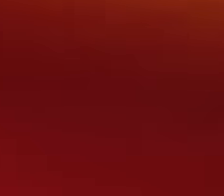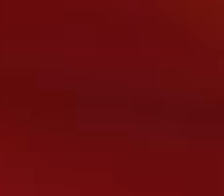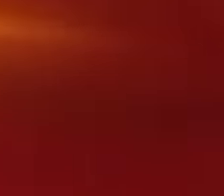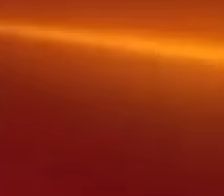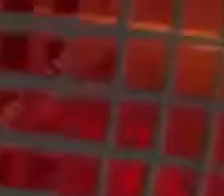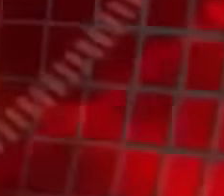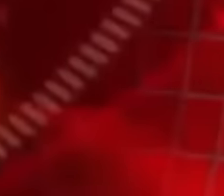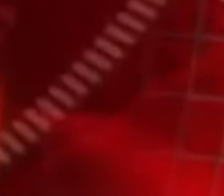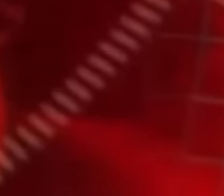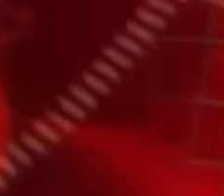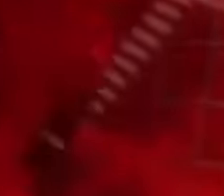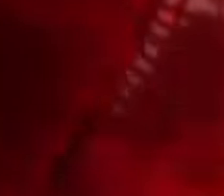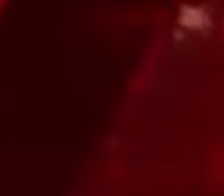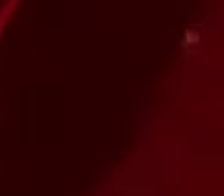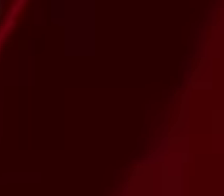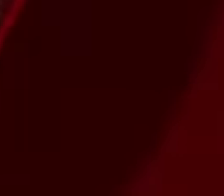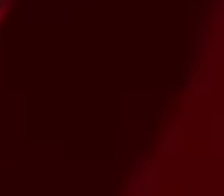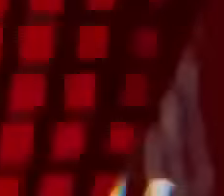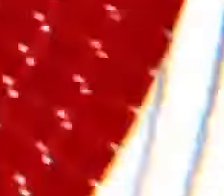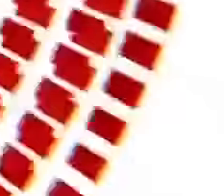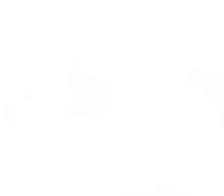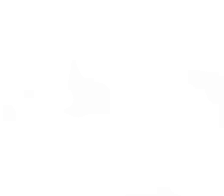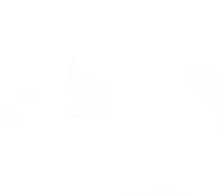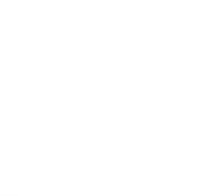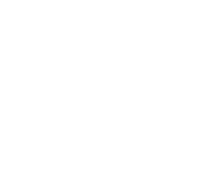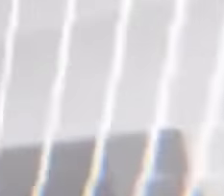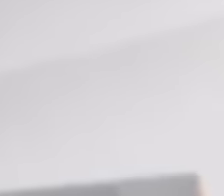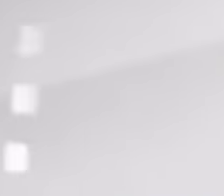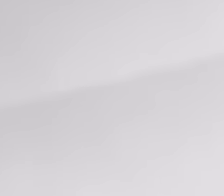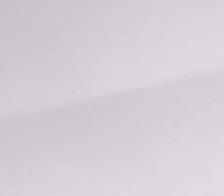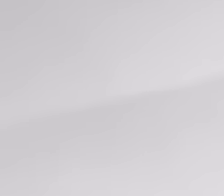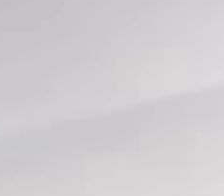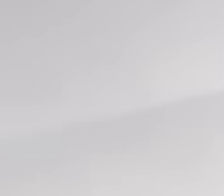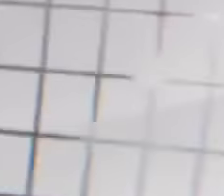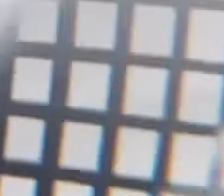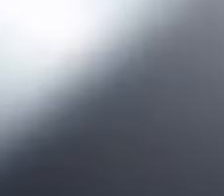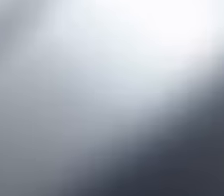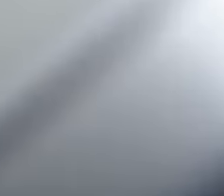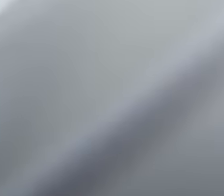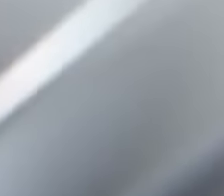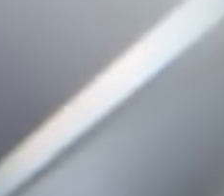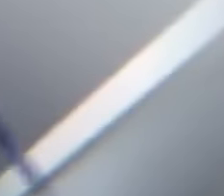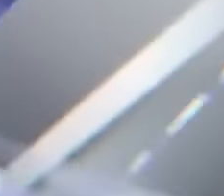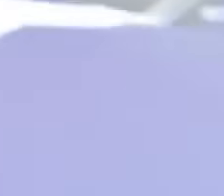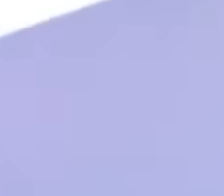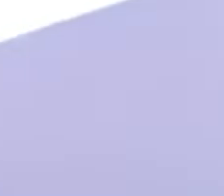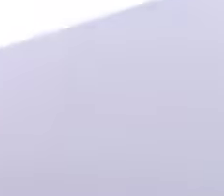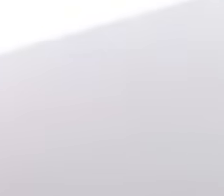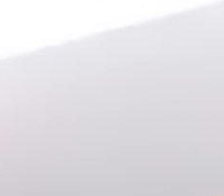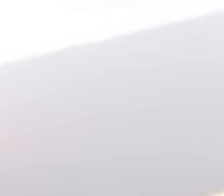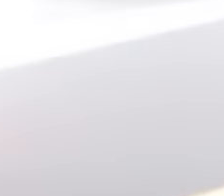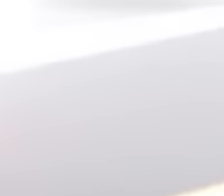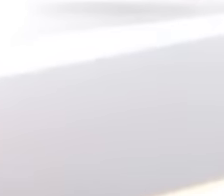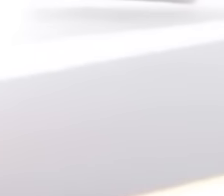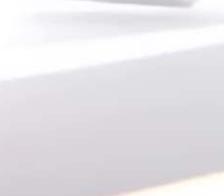live mula sa GMA Network Center. 20 taon nang nakatutok.